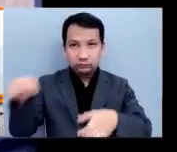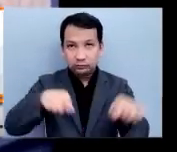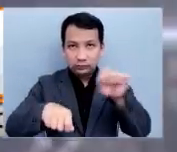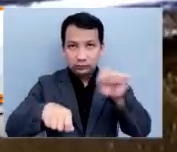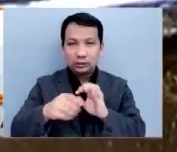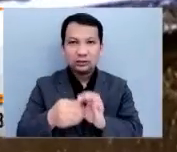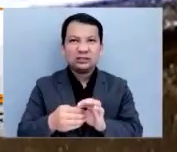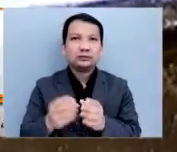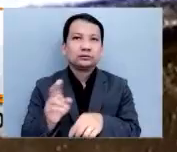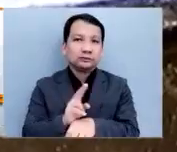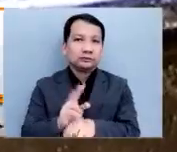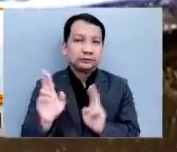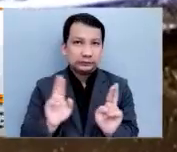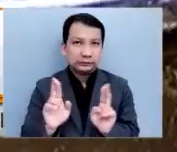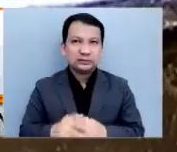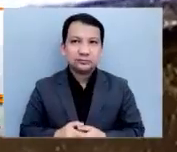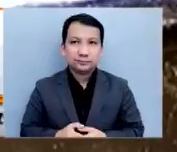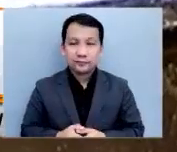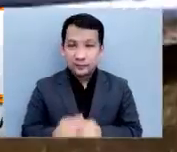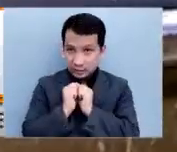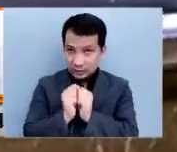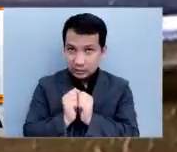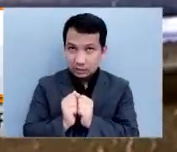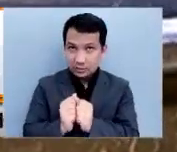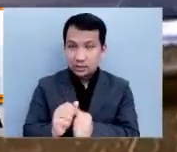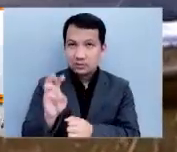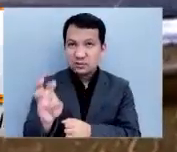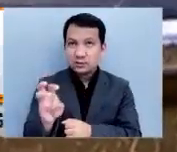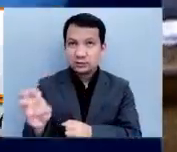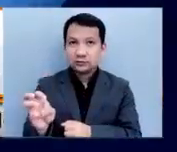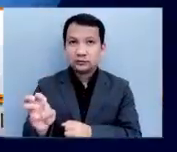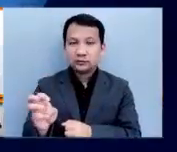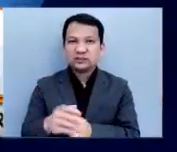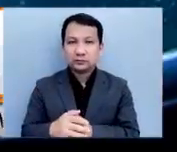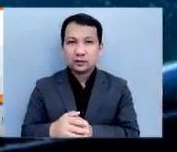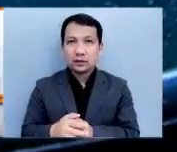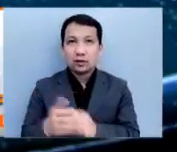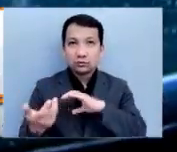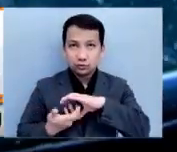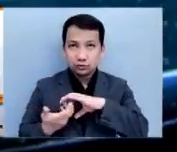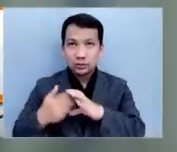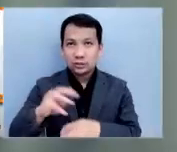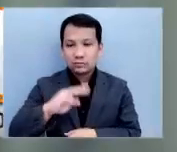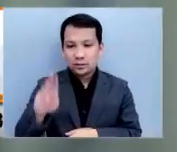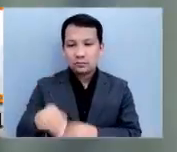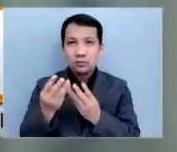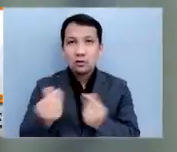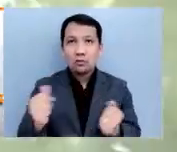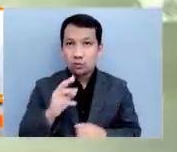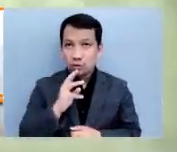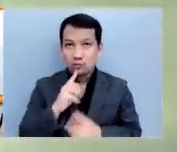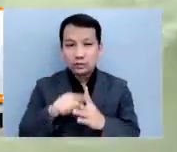hugasin. Kabilang kasi sila sa higit 600,000 Maynilan customers na mawawala ng supply ng tubig simula